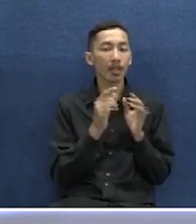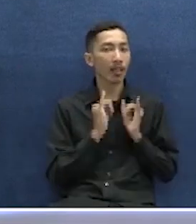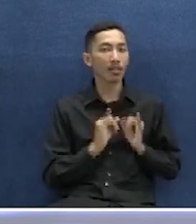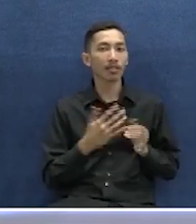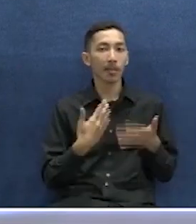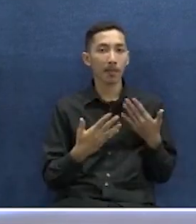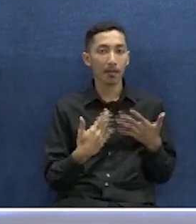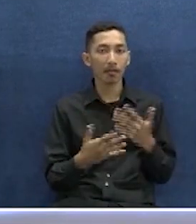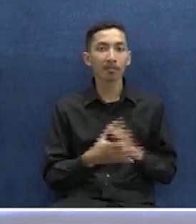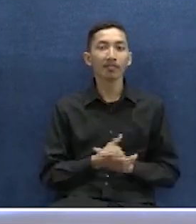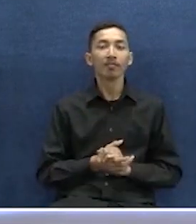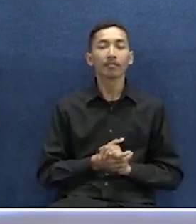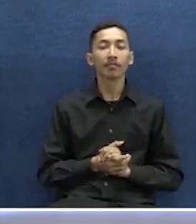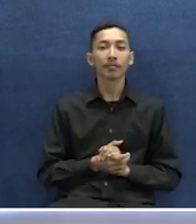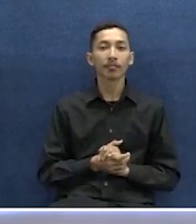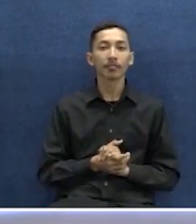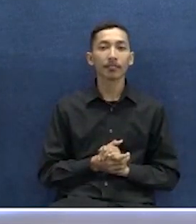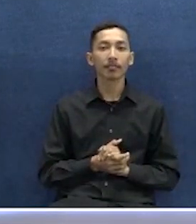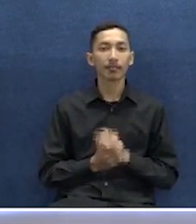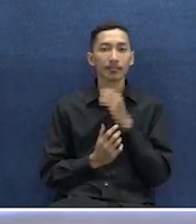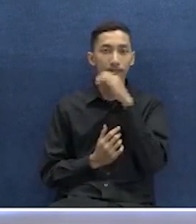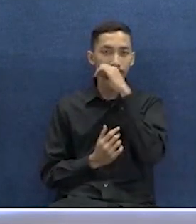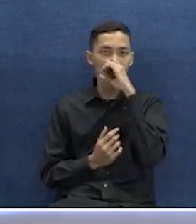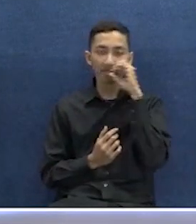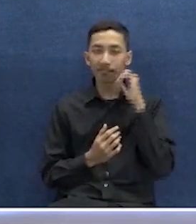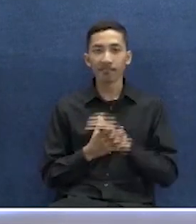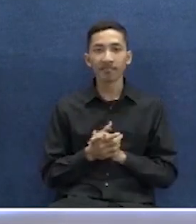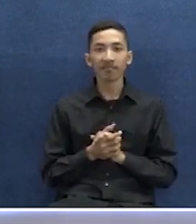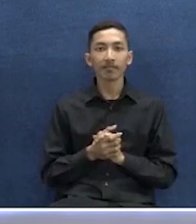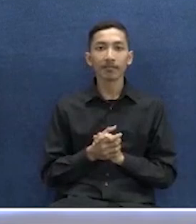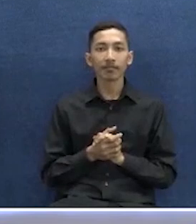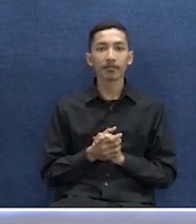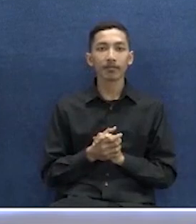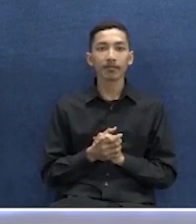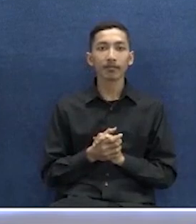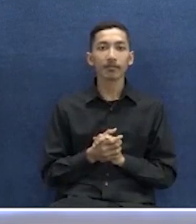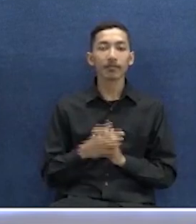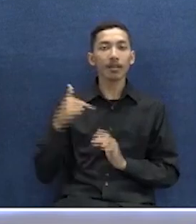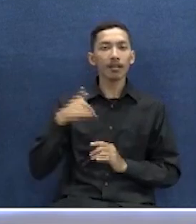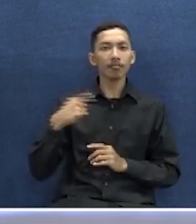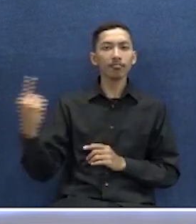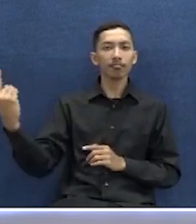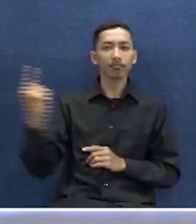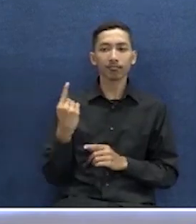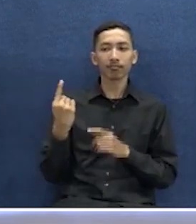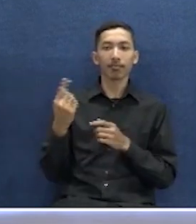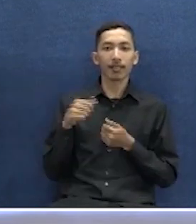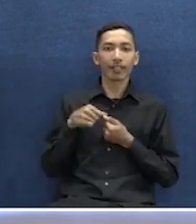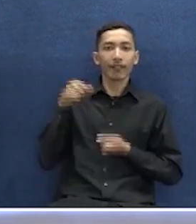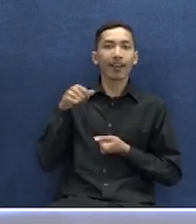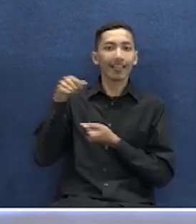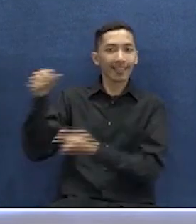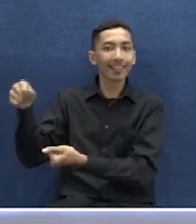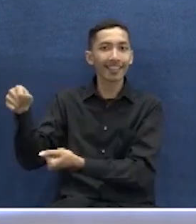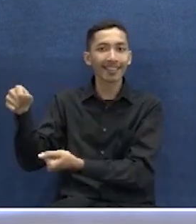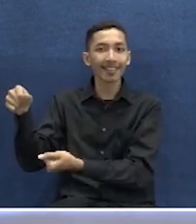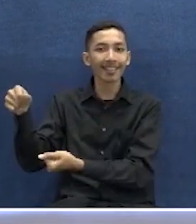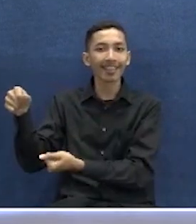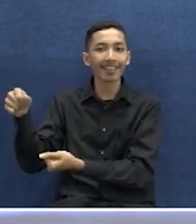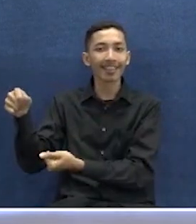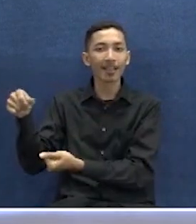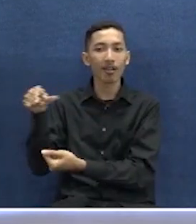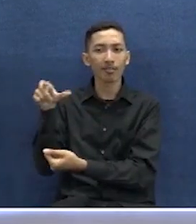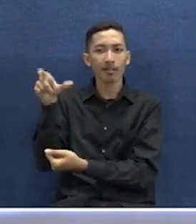sertifikasi ya sekarang bisa tahulah cek sendiri harganya kok di internet banyak tapi kalau dia bikin gak enak